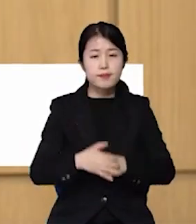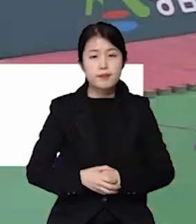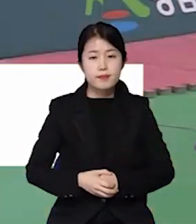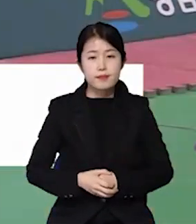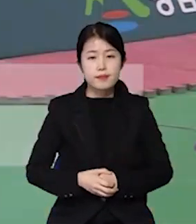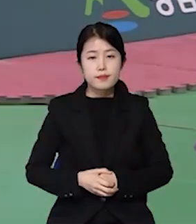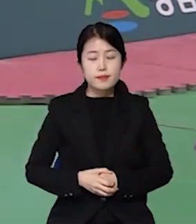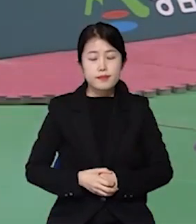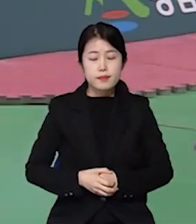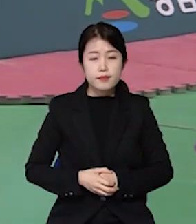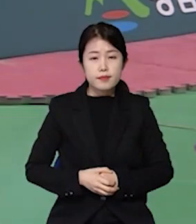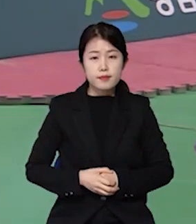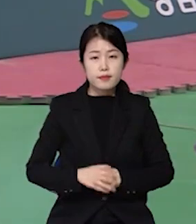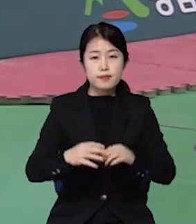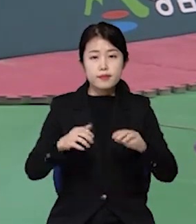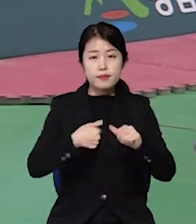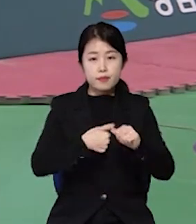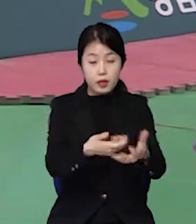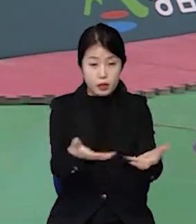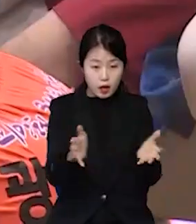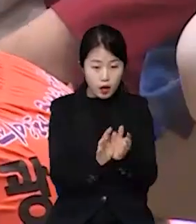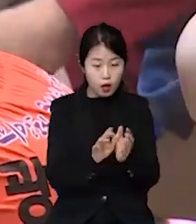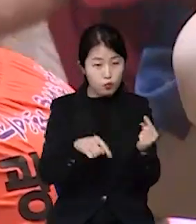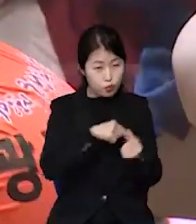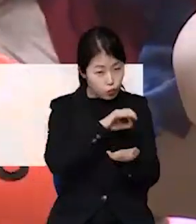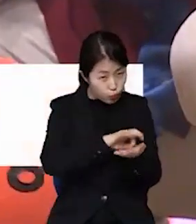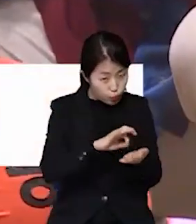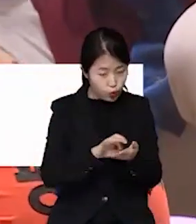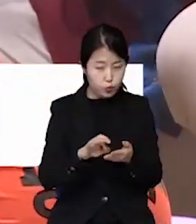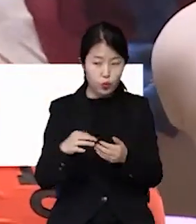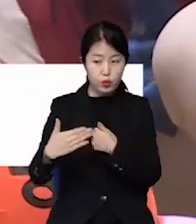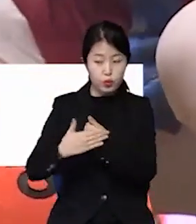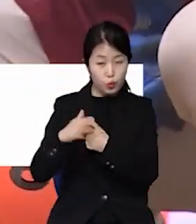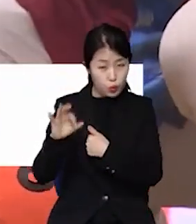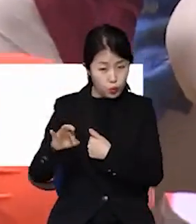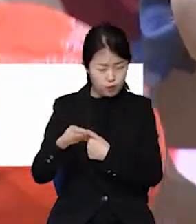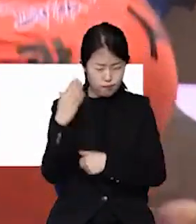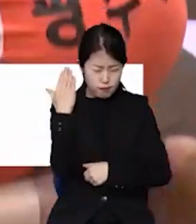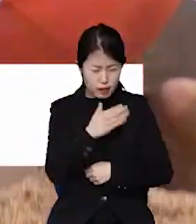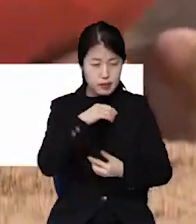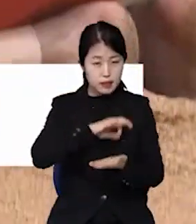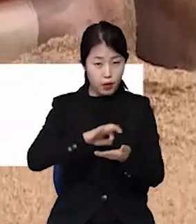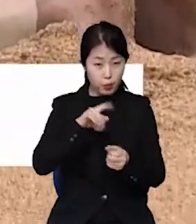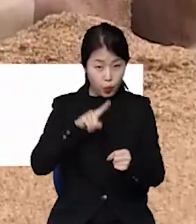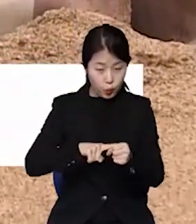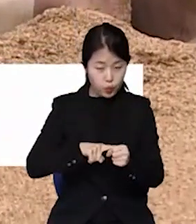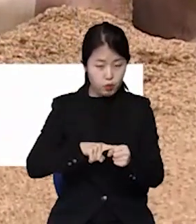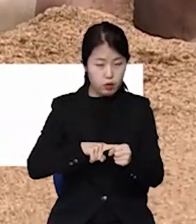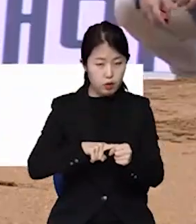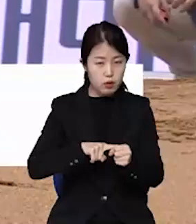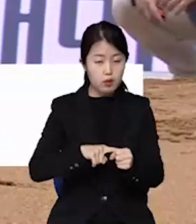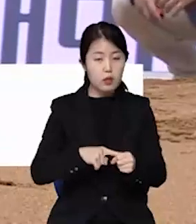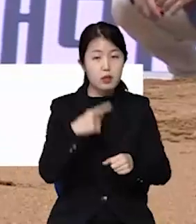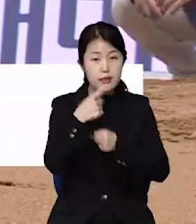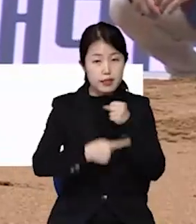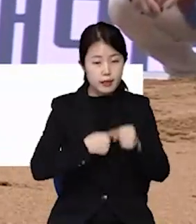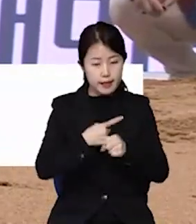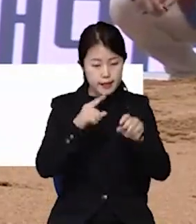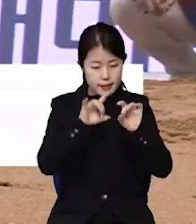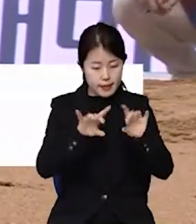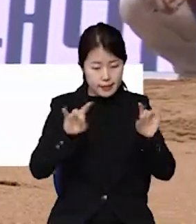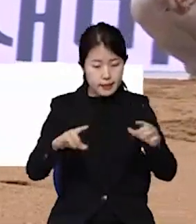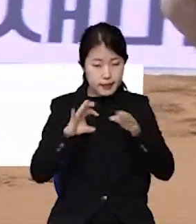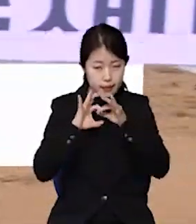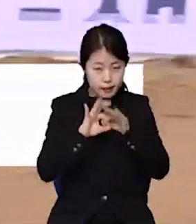다하겠습니다. 다만 씨름단 운영비와 후원금 등의 투명성 제고를 위해 분기별로 집행 내역을 공개하고